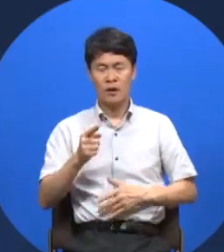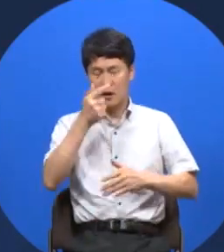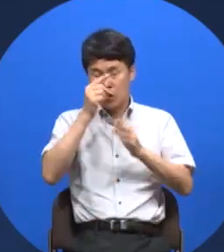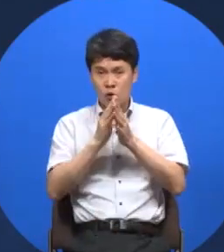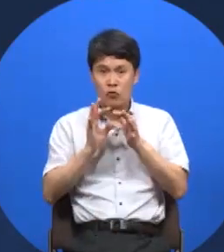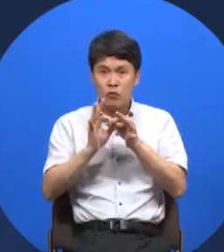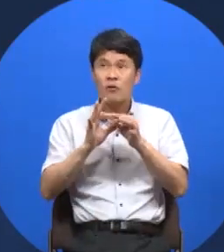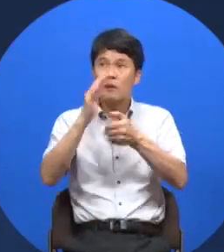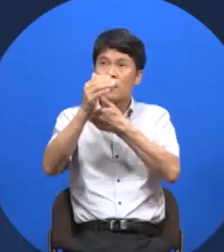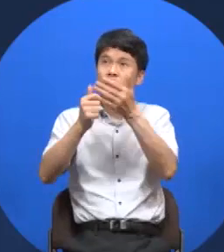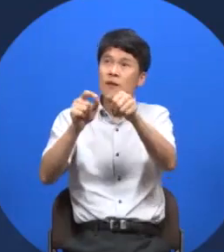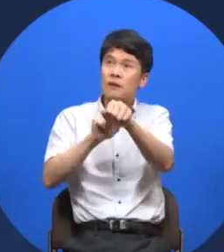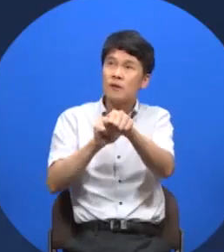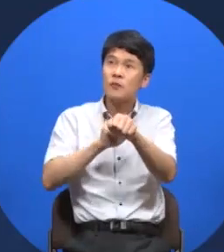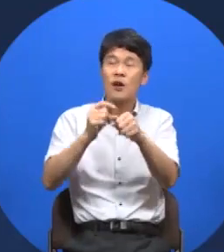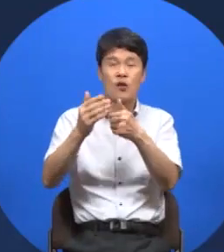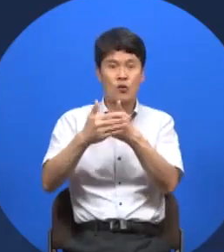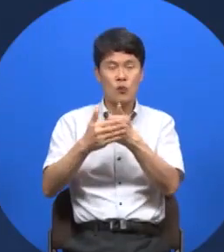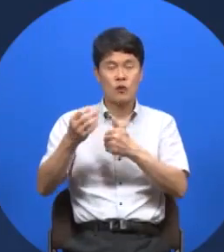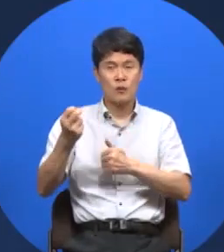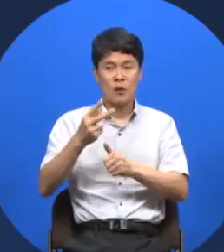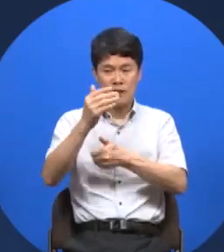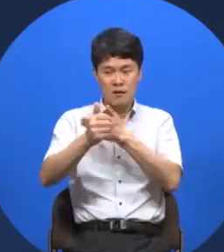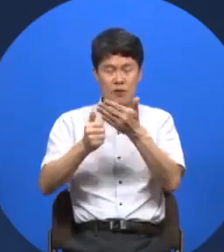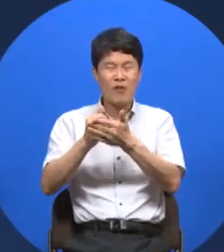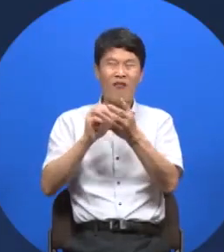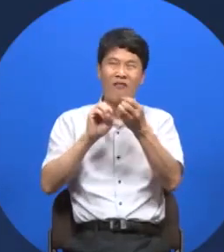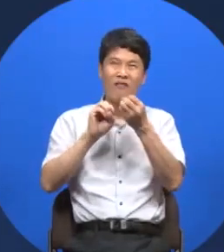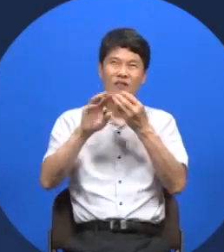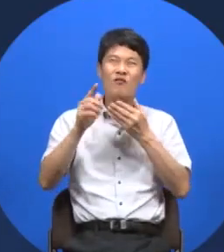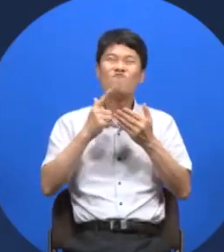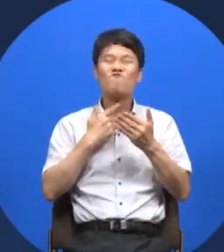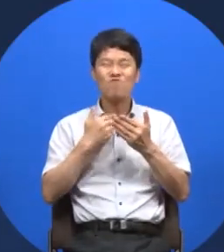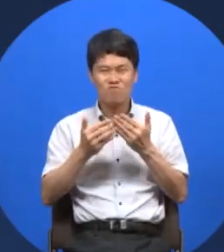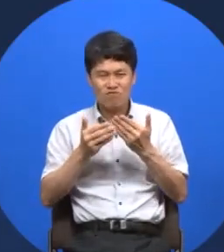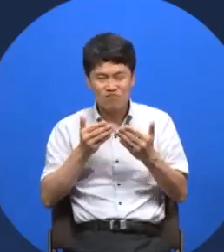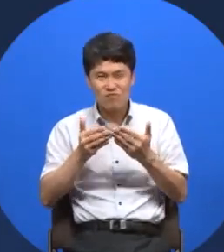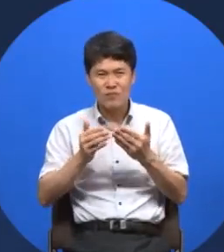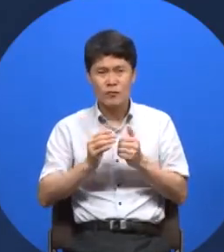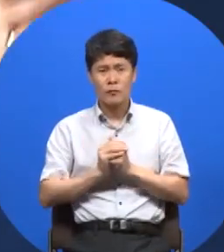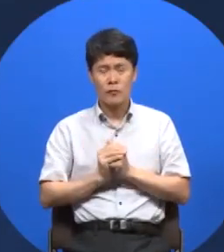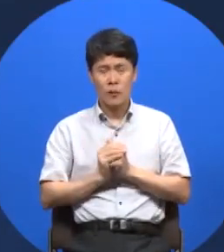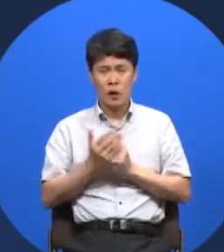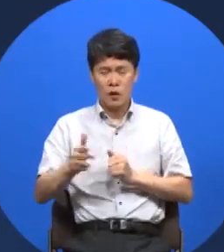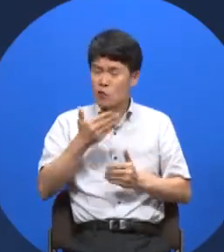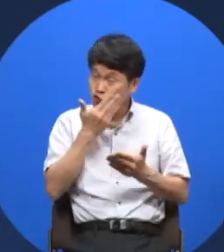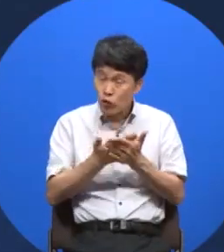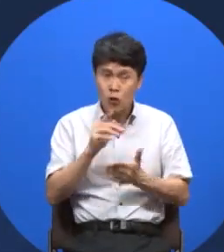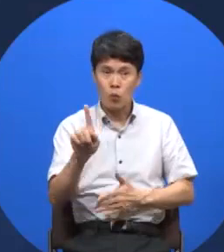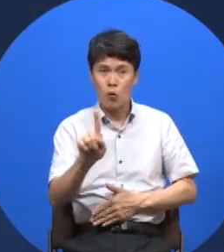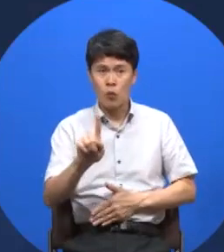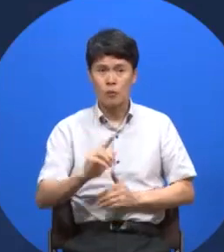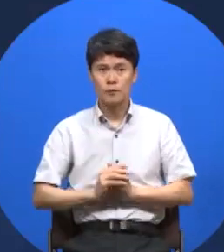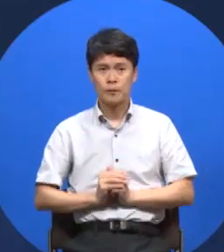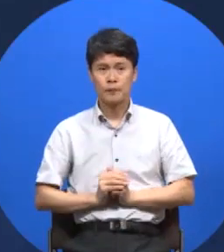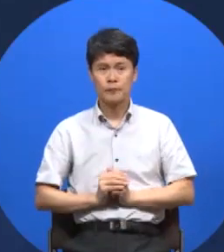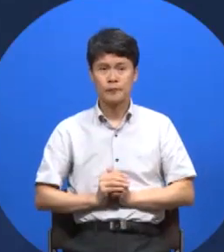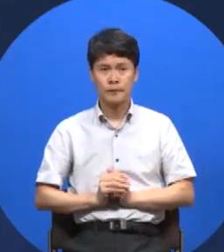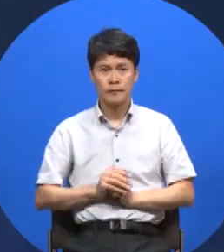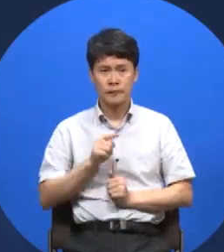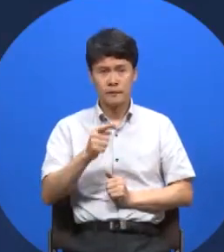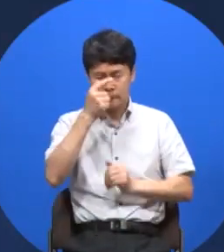통해서 하나님의 특별한 도우심과 하나님의 응답을 경험하게 됩니다. 근데 중요한 것은 이것입니다. 자,